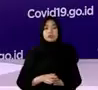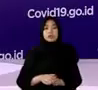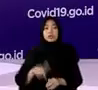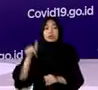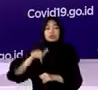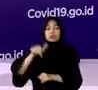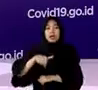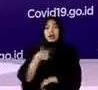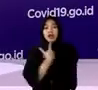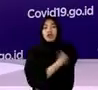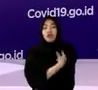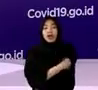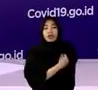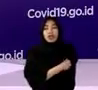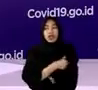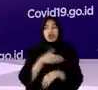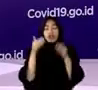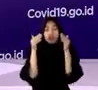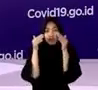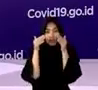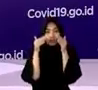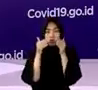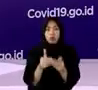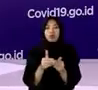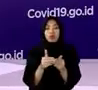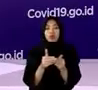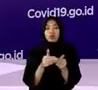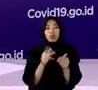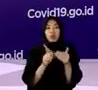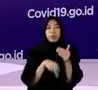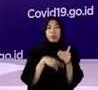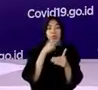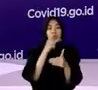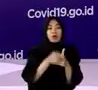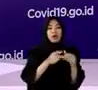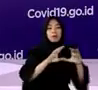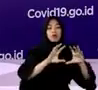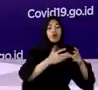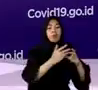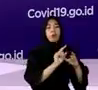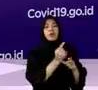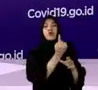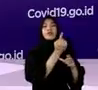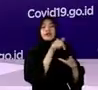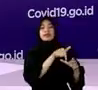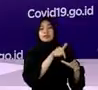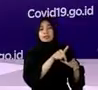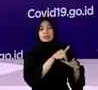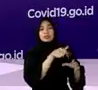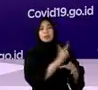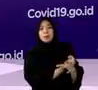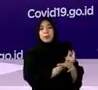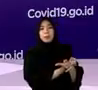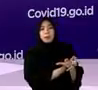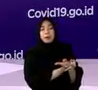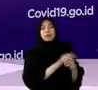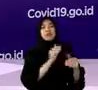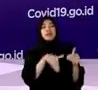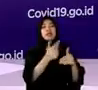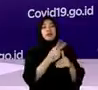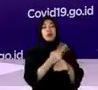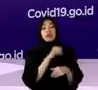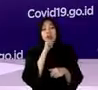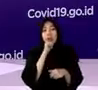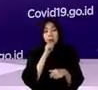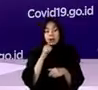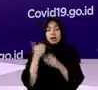vaksinasi terletak pada pelaksanaan vaksinasi program yang menyasar kebutuhan kelompok prioritas tahap kedua, yaitu